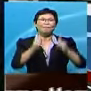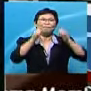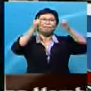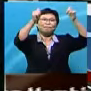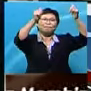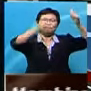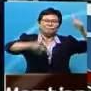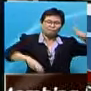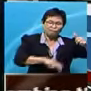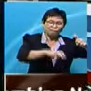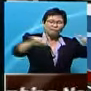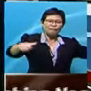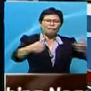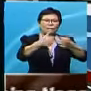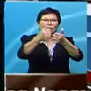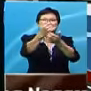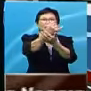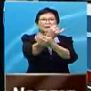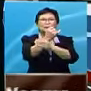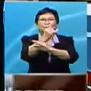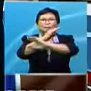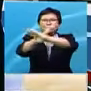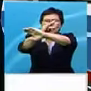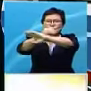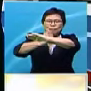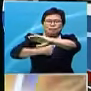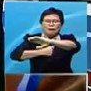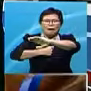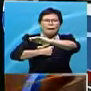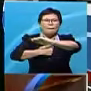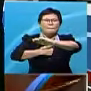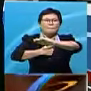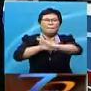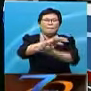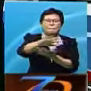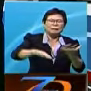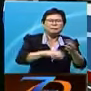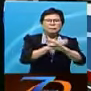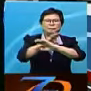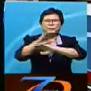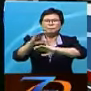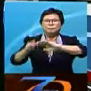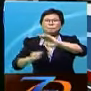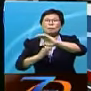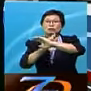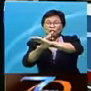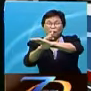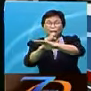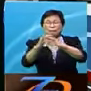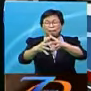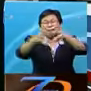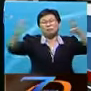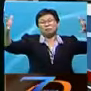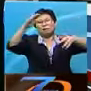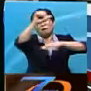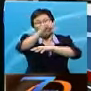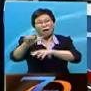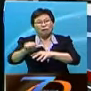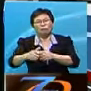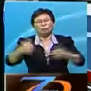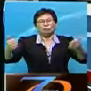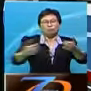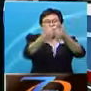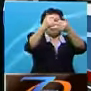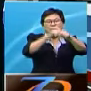Kemuncak jelajah kejohanan seni bela diri campuran atau Mixed Martial Arts terbesar Asia, One Championship berlangsung di Stadium